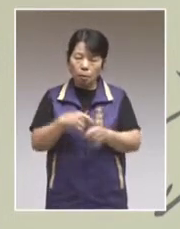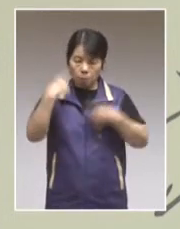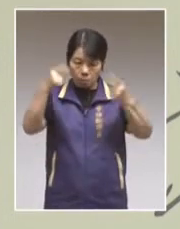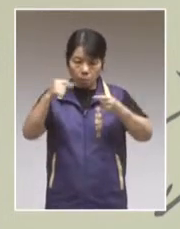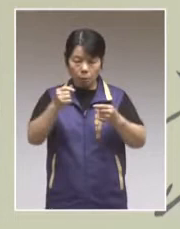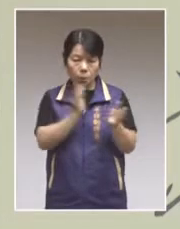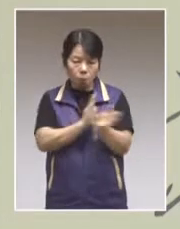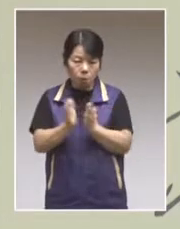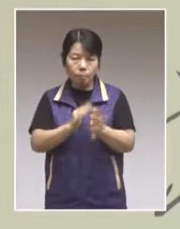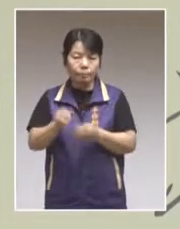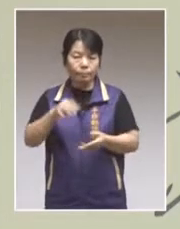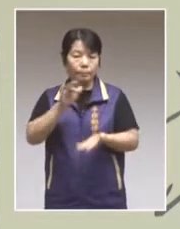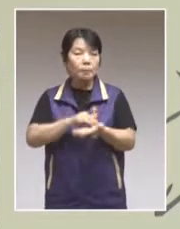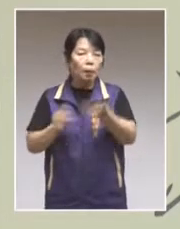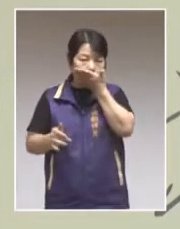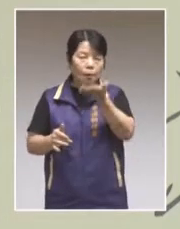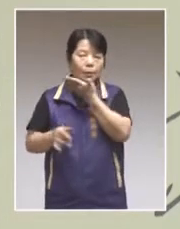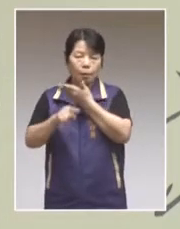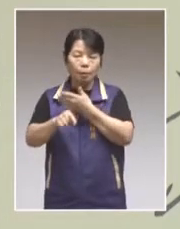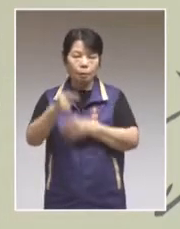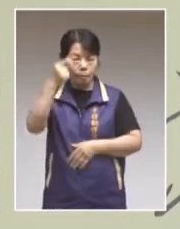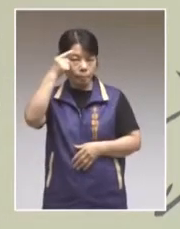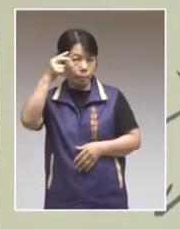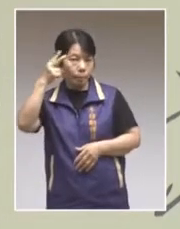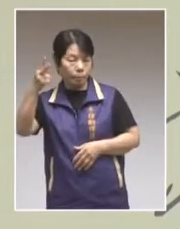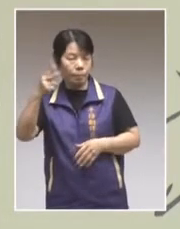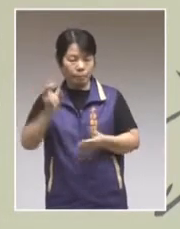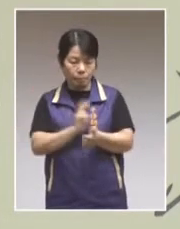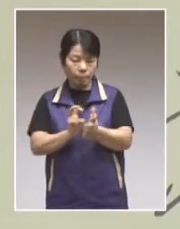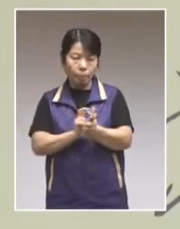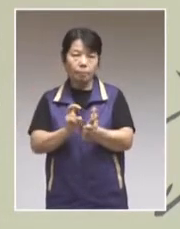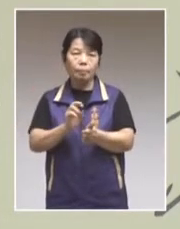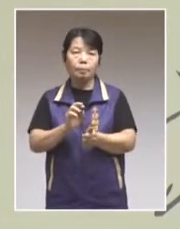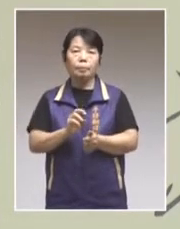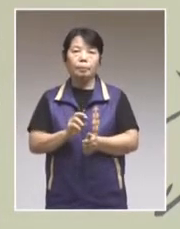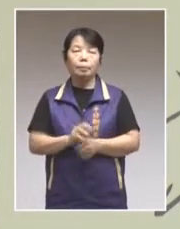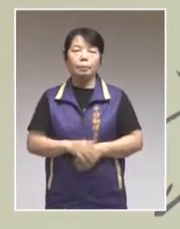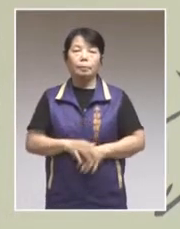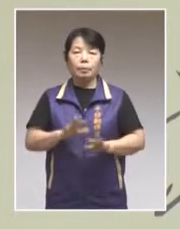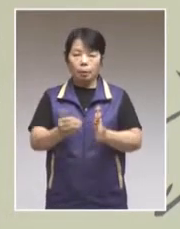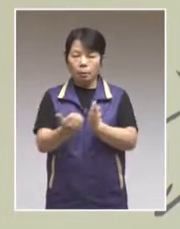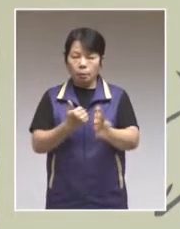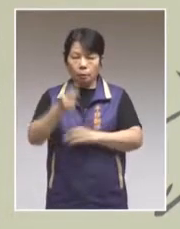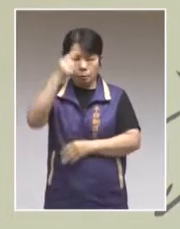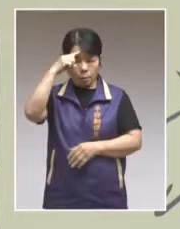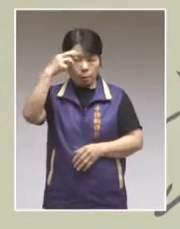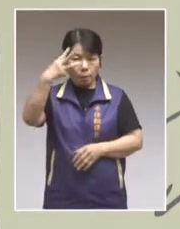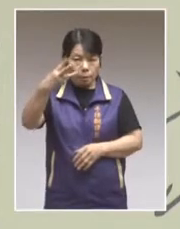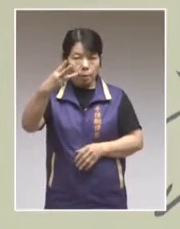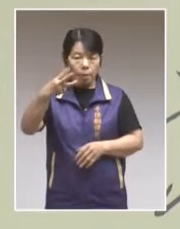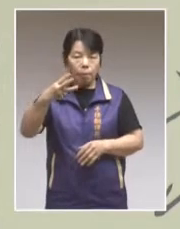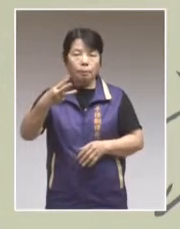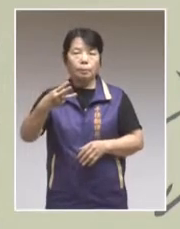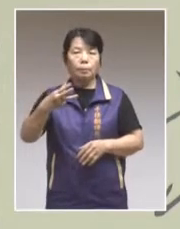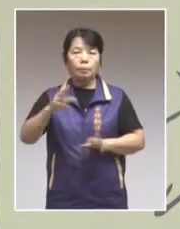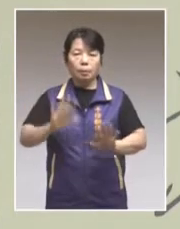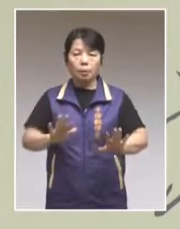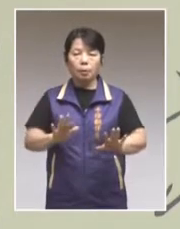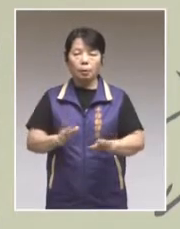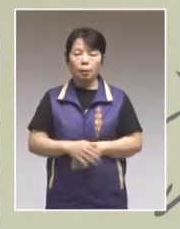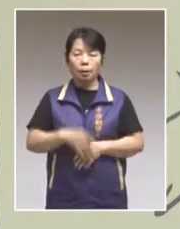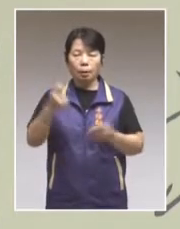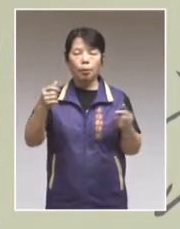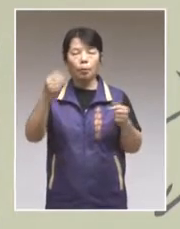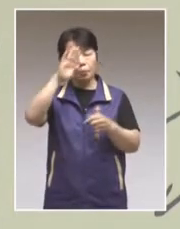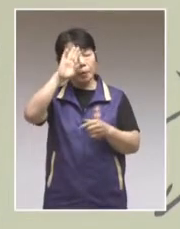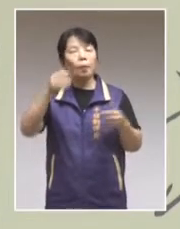实上，经过两天的一个照顾，他在前面三天他已经现在就感觉到好很多哈。所